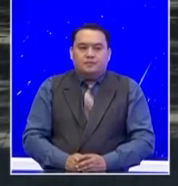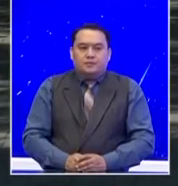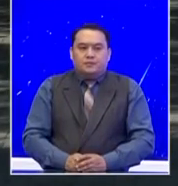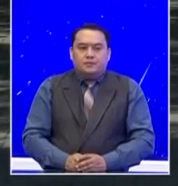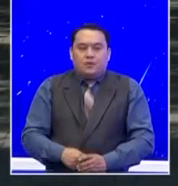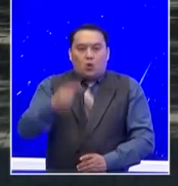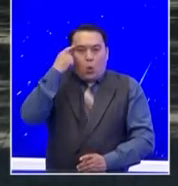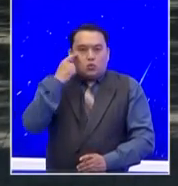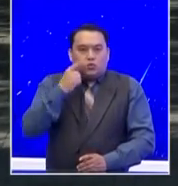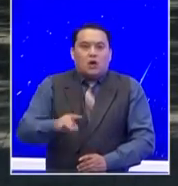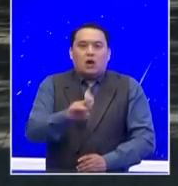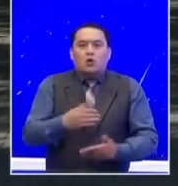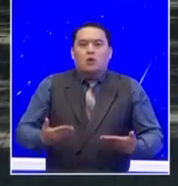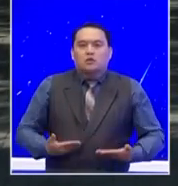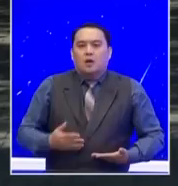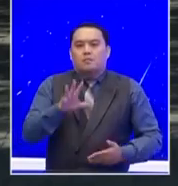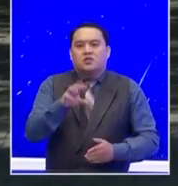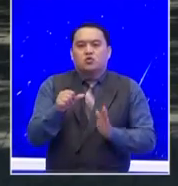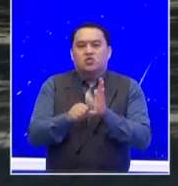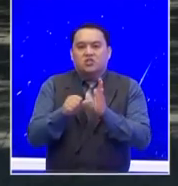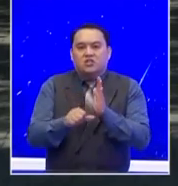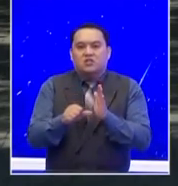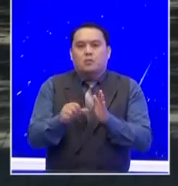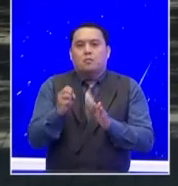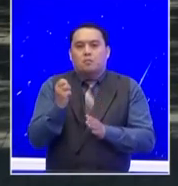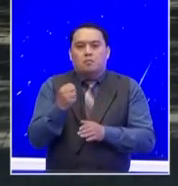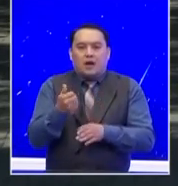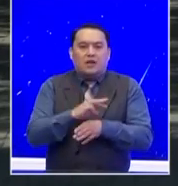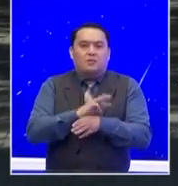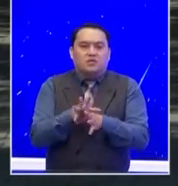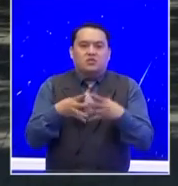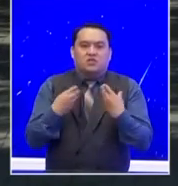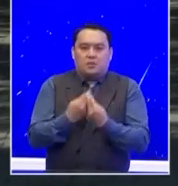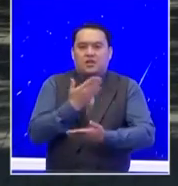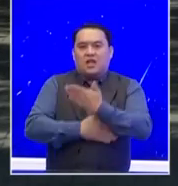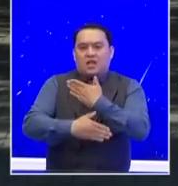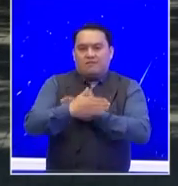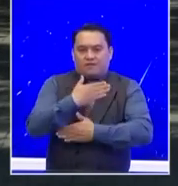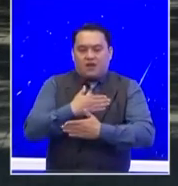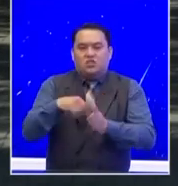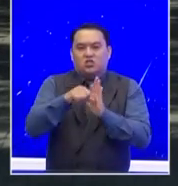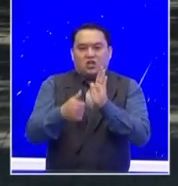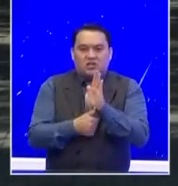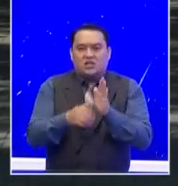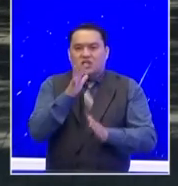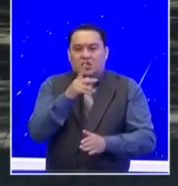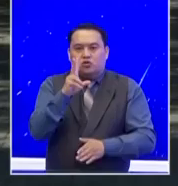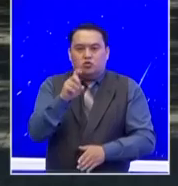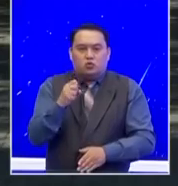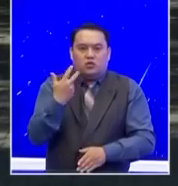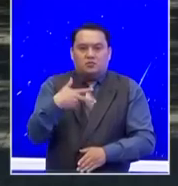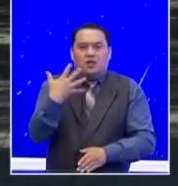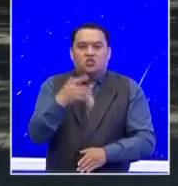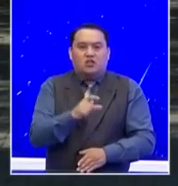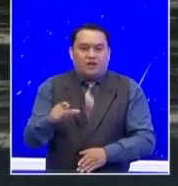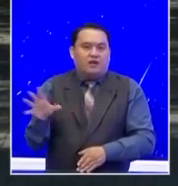В Коксулском районе проживает 567 малообеспеченных семей. Из них инвалидов с детства до 16 лет – 135 человек.